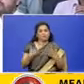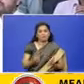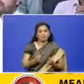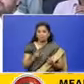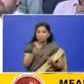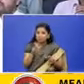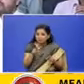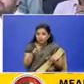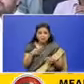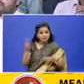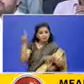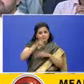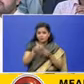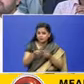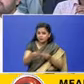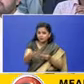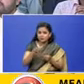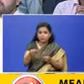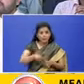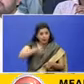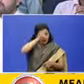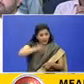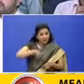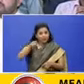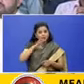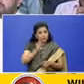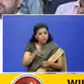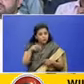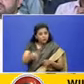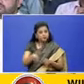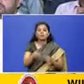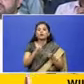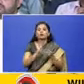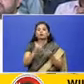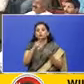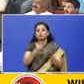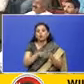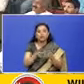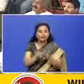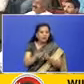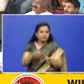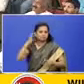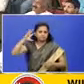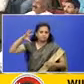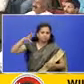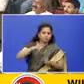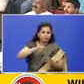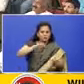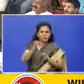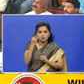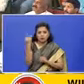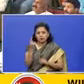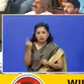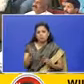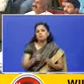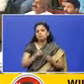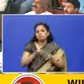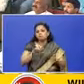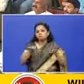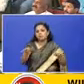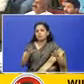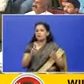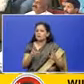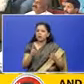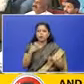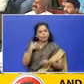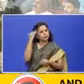नहीं जब भारत में सूर्य ग्रामों का निर्माण बहुत बड़ा जन आंदोलन बनेगा। और